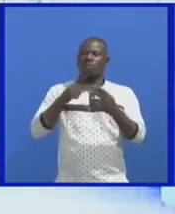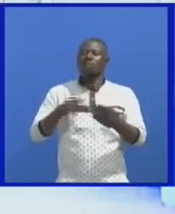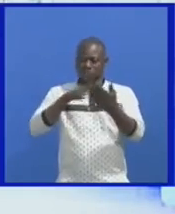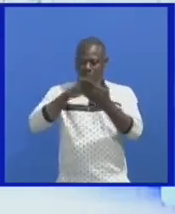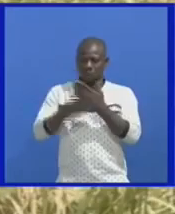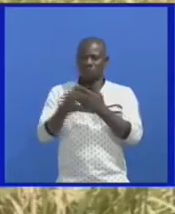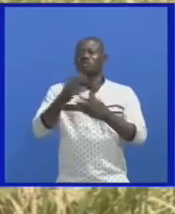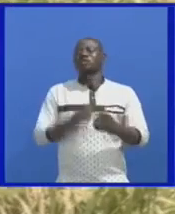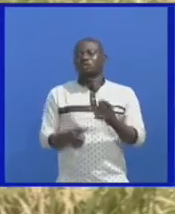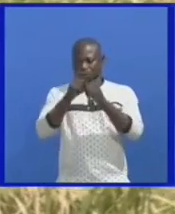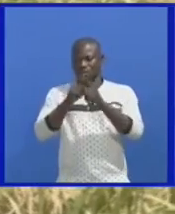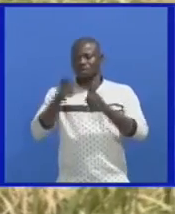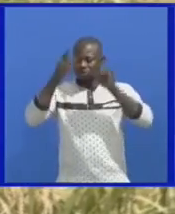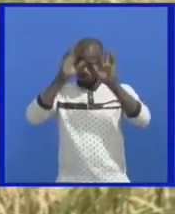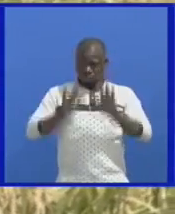Maxime Zongo.